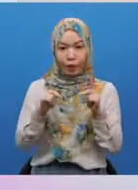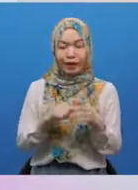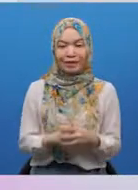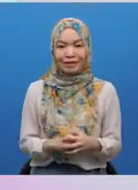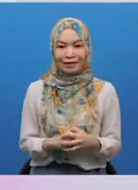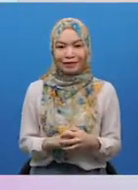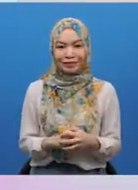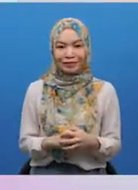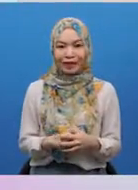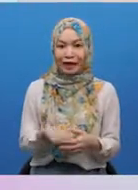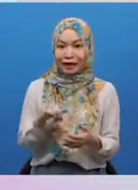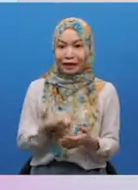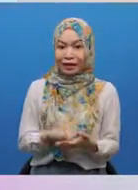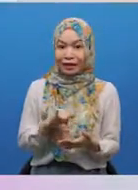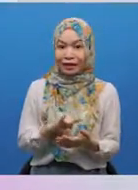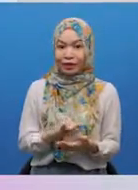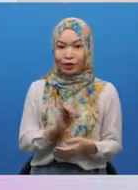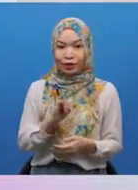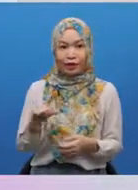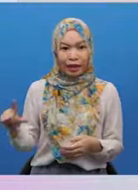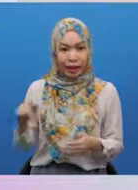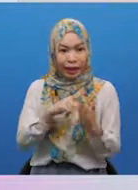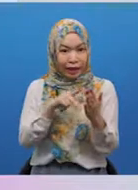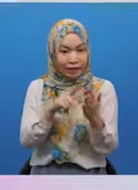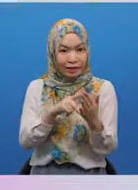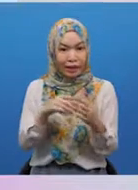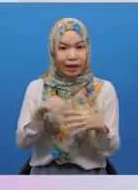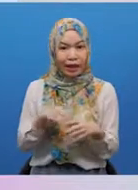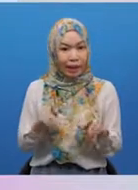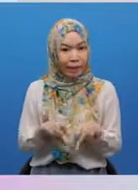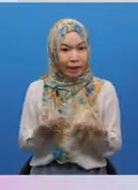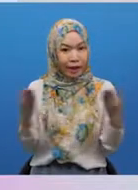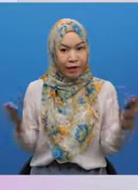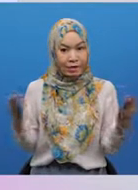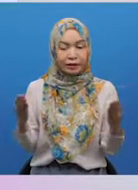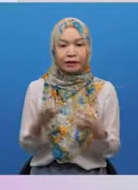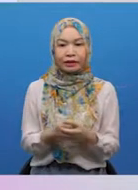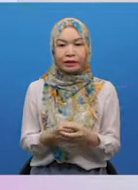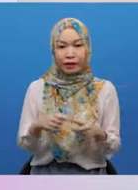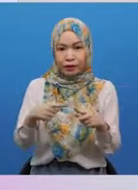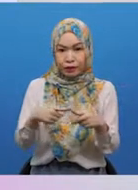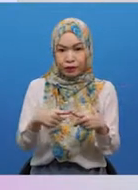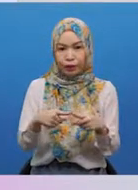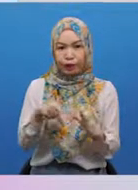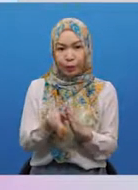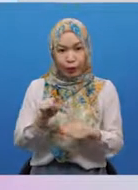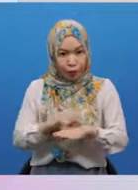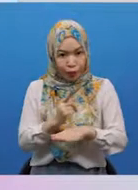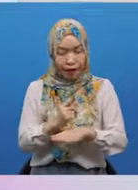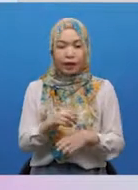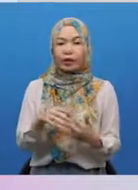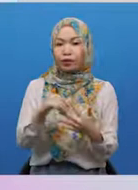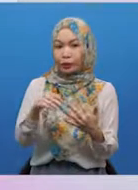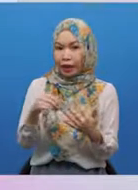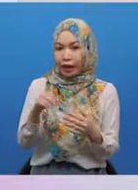Pragmatik juga merupakan kajian bahasa dari sudut pengguna, iaitu pilihan yang perlu dibuat